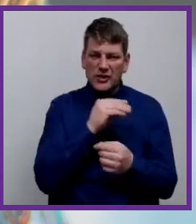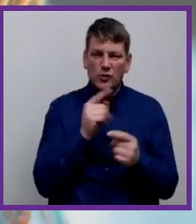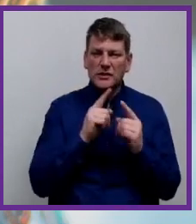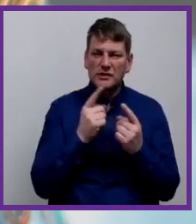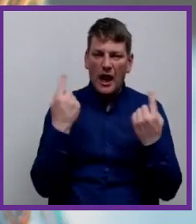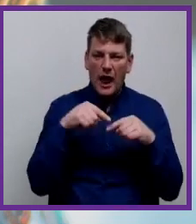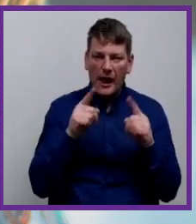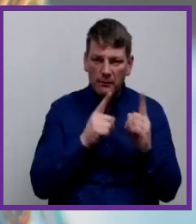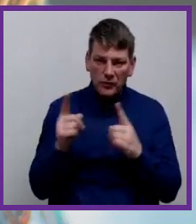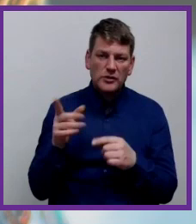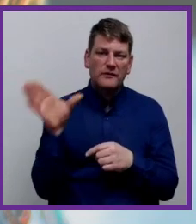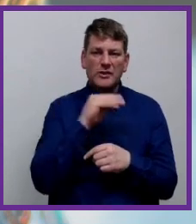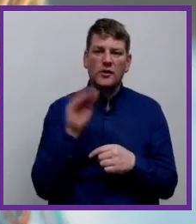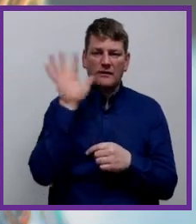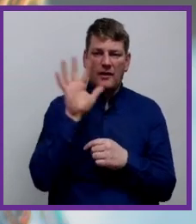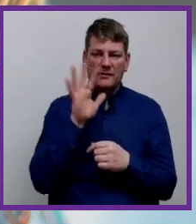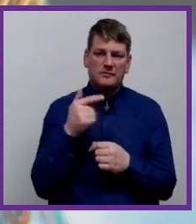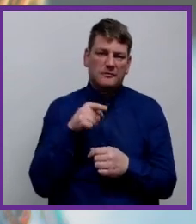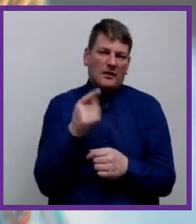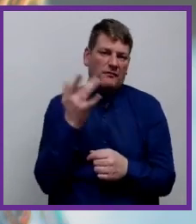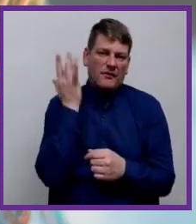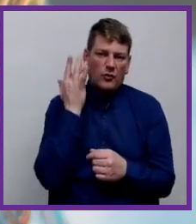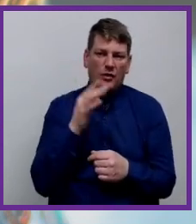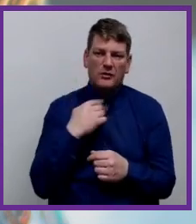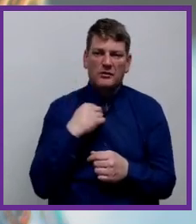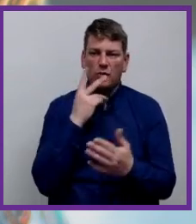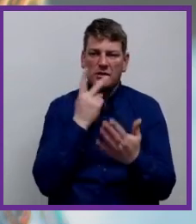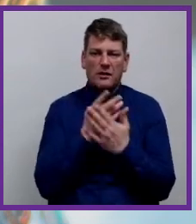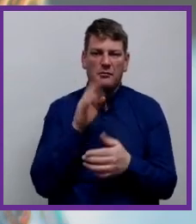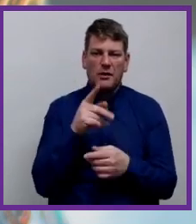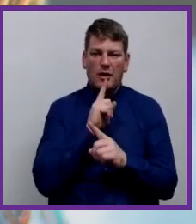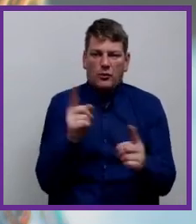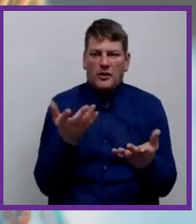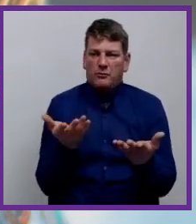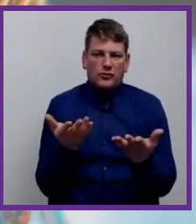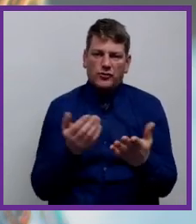valstīs. Tā kā es no tādu viedokļu šeit Latviju neuzskatu par tādu īpaši, nu, tādu